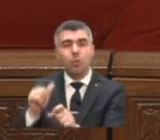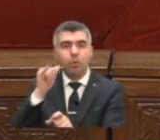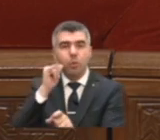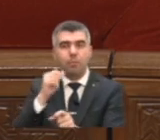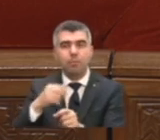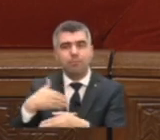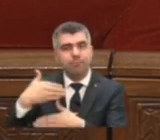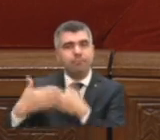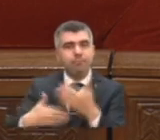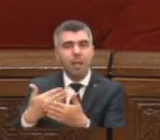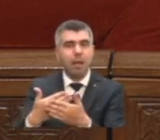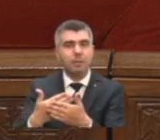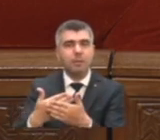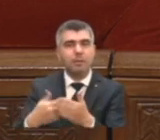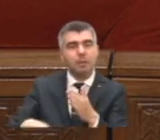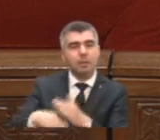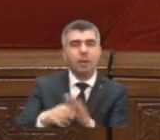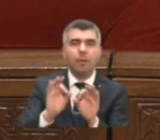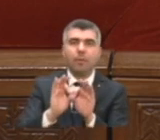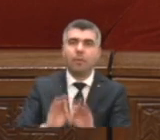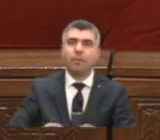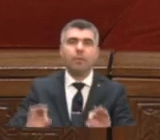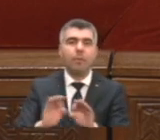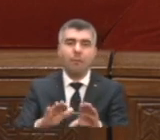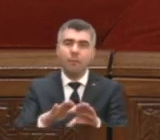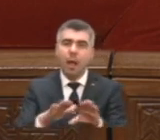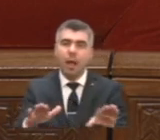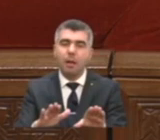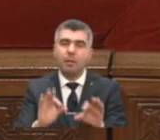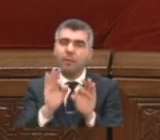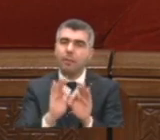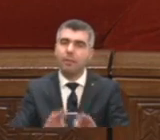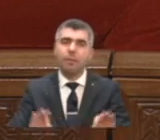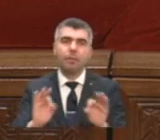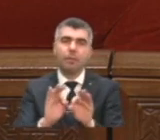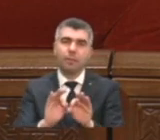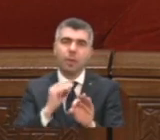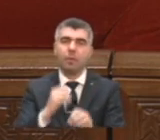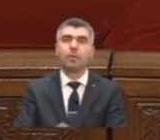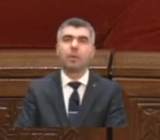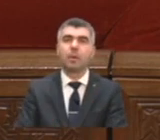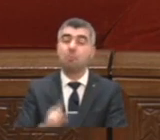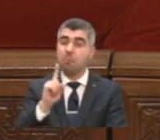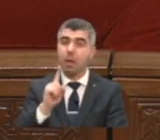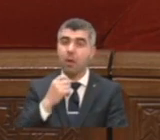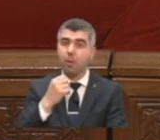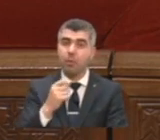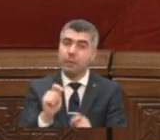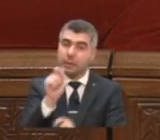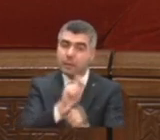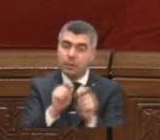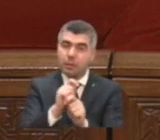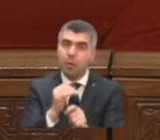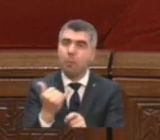غادي نرحلوكم في الوقت اللي حنا مازال كاع ما عندنا العقار لا العمول ميل الخاص باش نرحلوهم لهذيك المنطقه. اما نديروا اعاده الهيكله، ولكن الا بغات